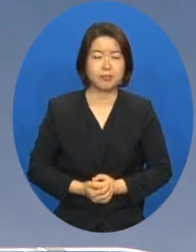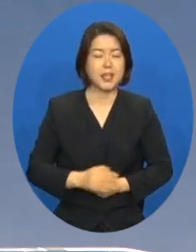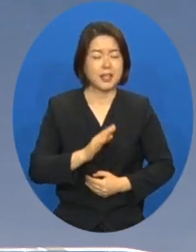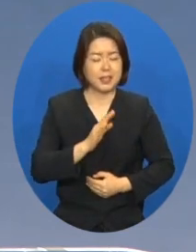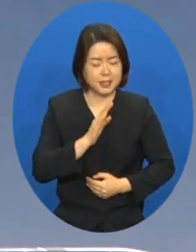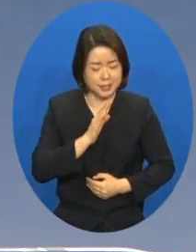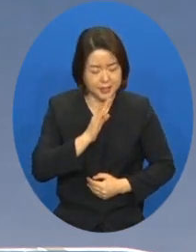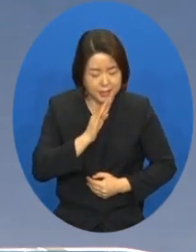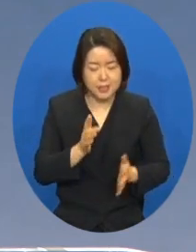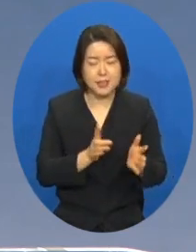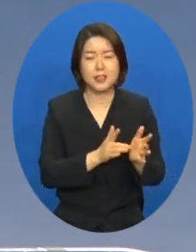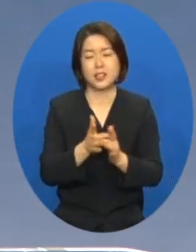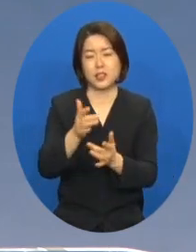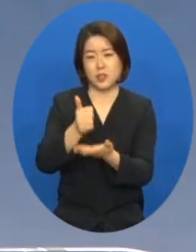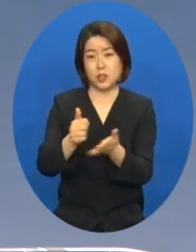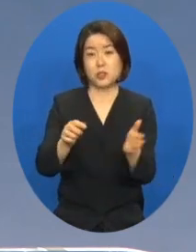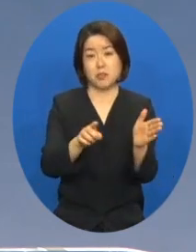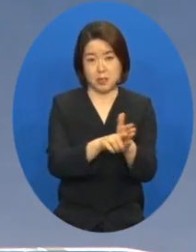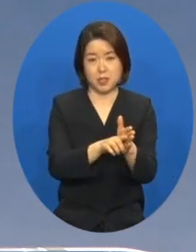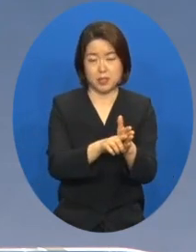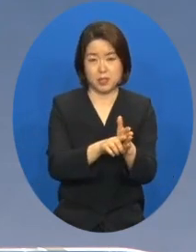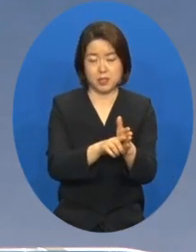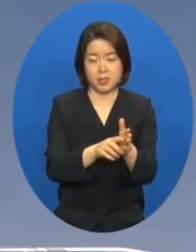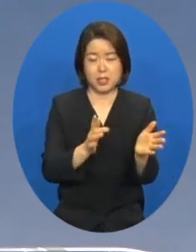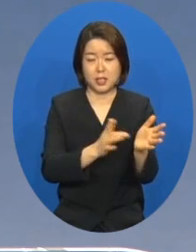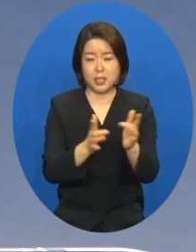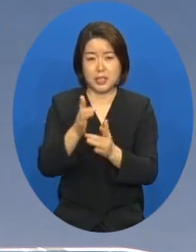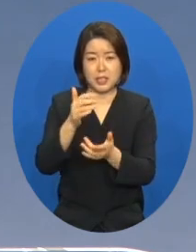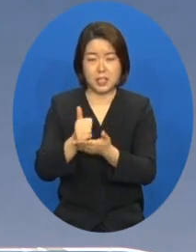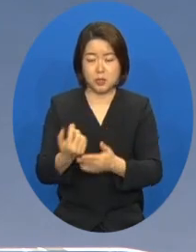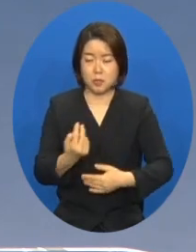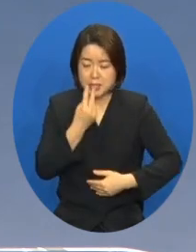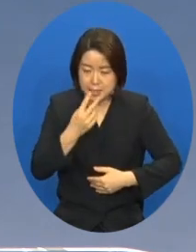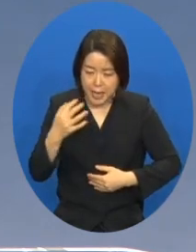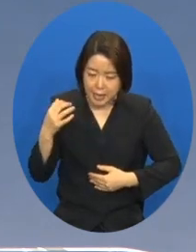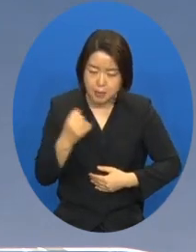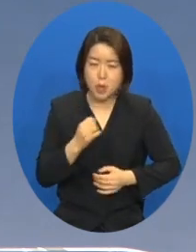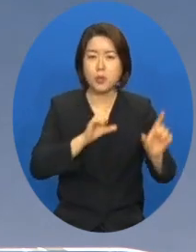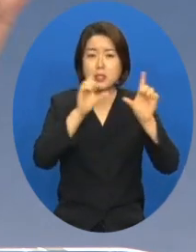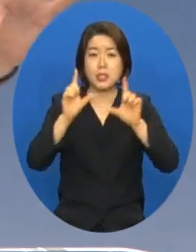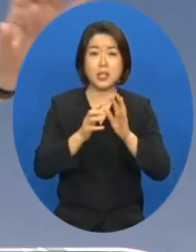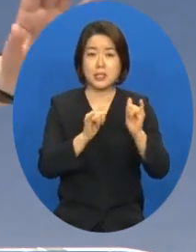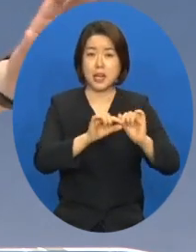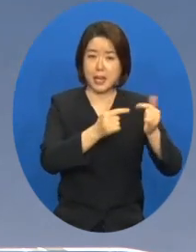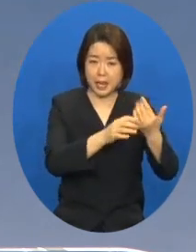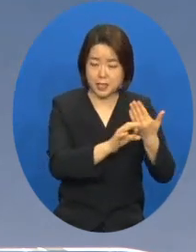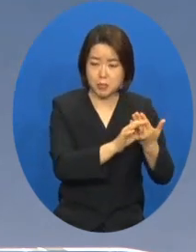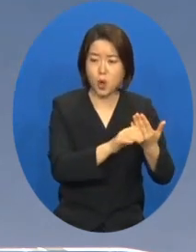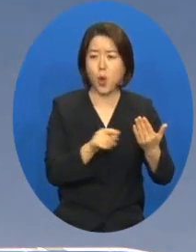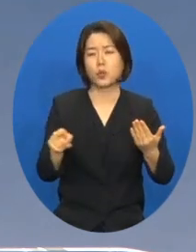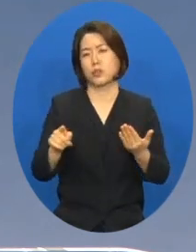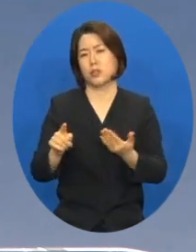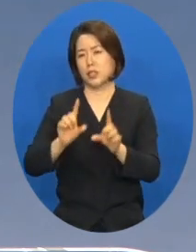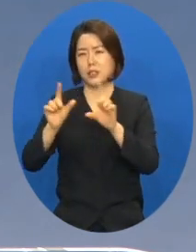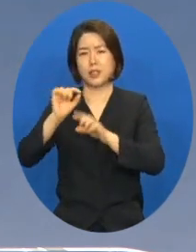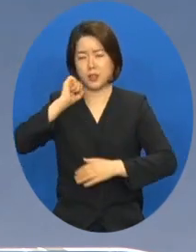진짜 예수 믿는 사람, 예수님의 생명으로 사는 사람 아니고서는 그렇게 살 수 있는 사람이